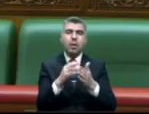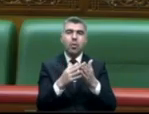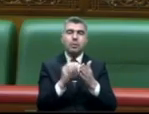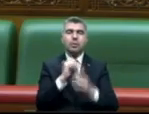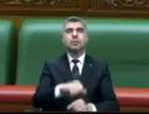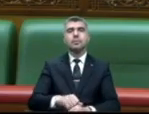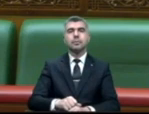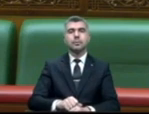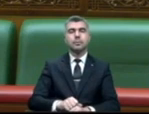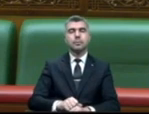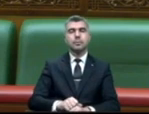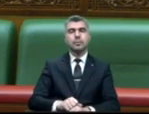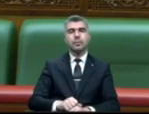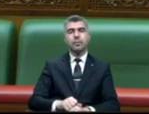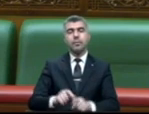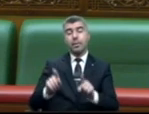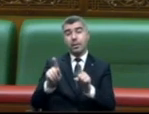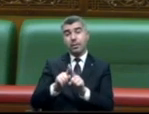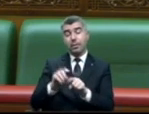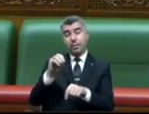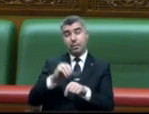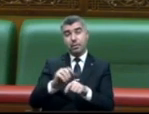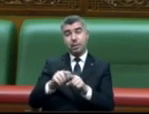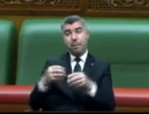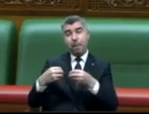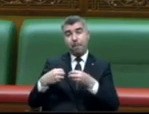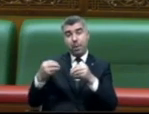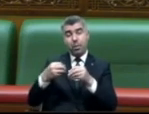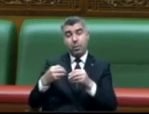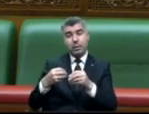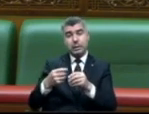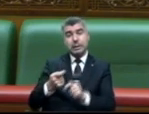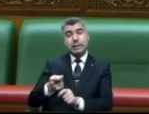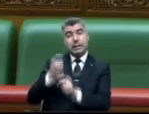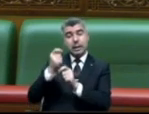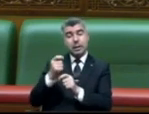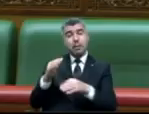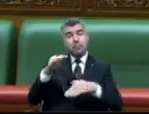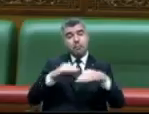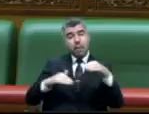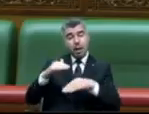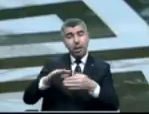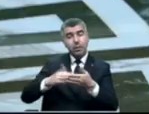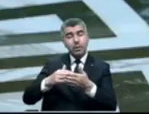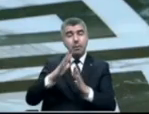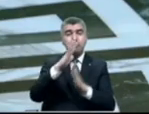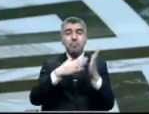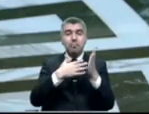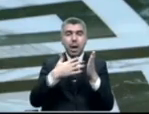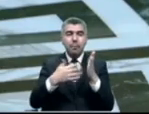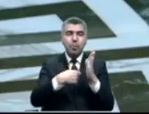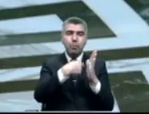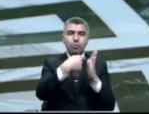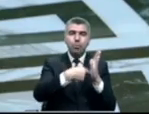مبتكرة. فيما يخص مجال تسويق المنتجات الصيد البحري، تم إنجاز عدة برامج